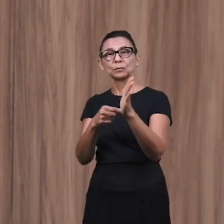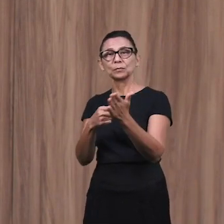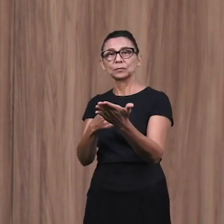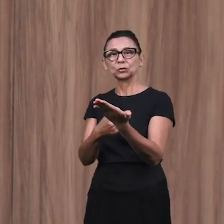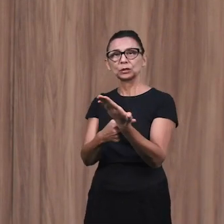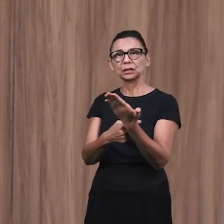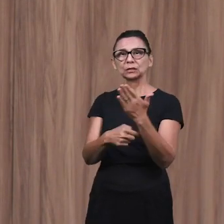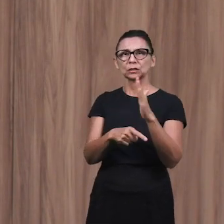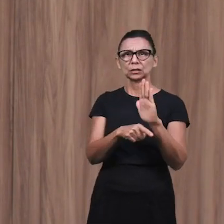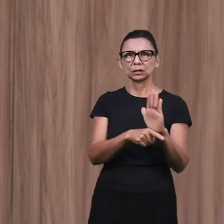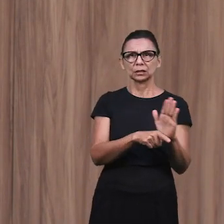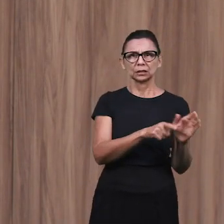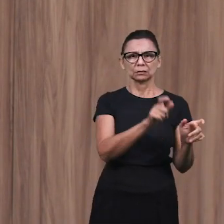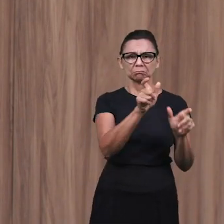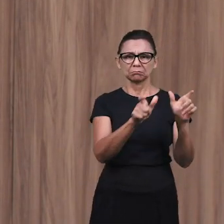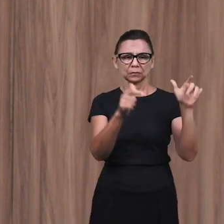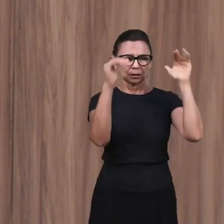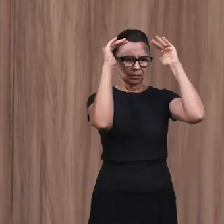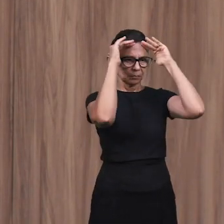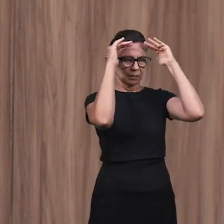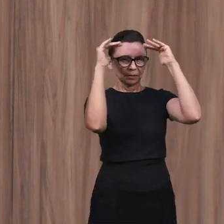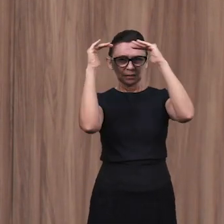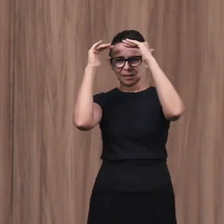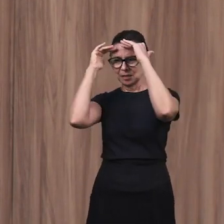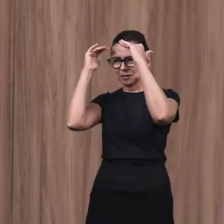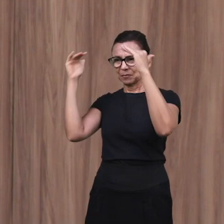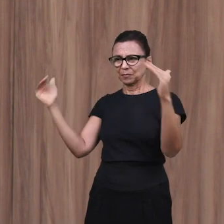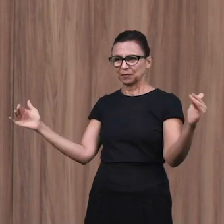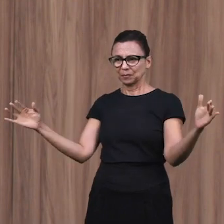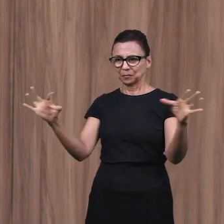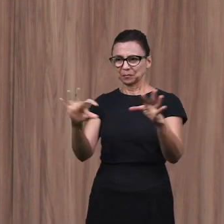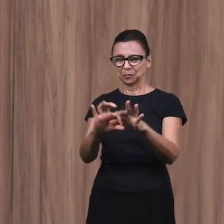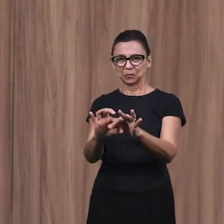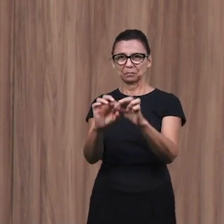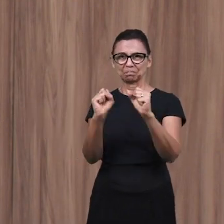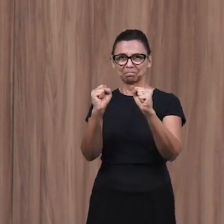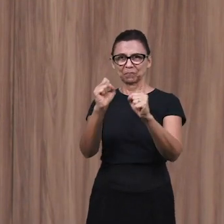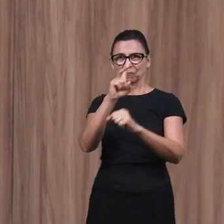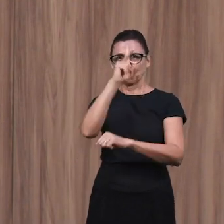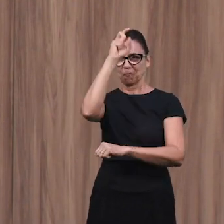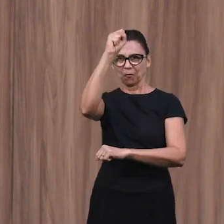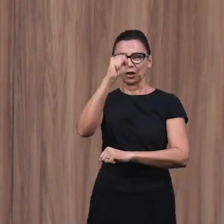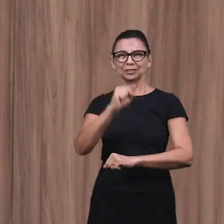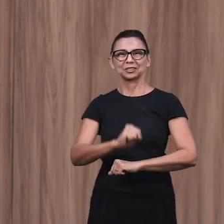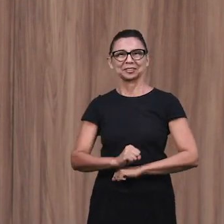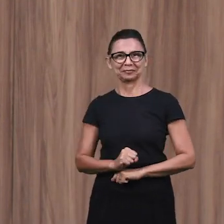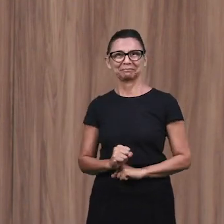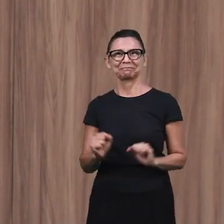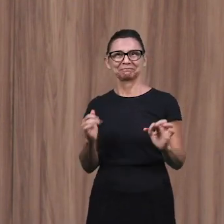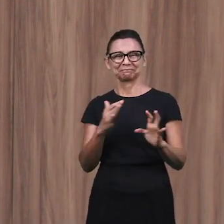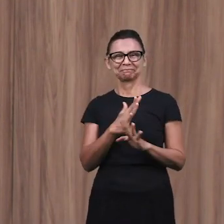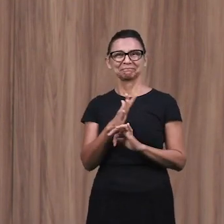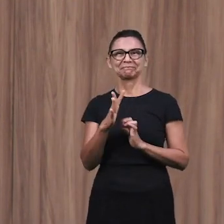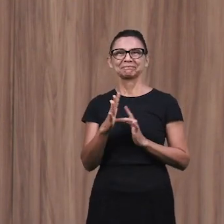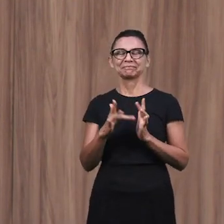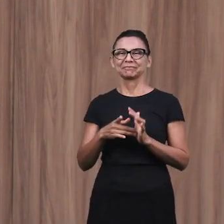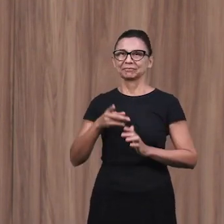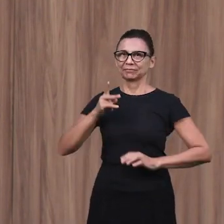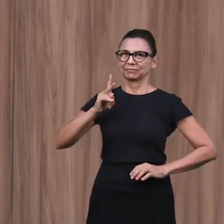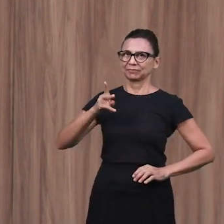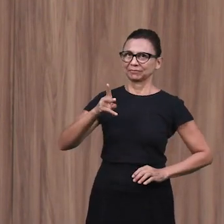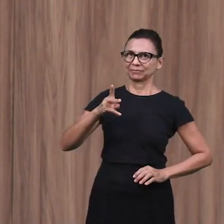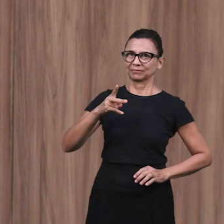enseigne le plus petit, en respectant les uns les autres. Les liens sont fortifiés. Gloire à Jésus. Nous